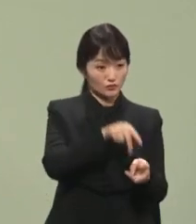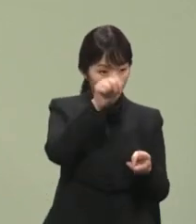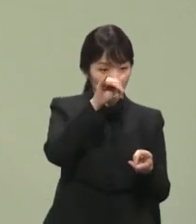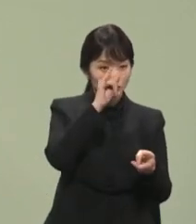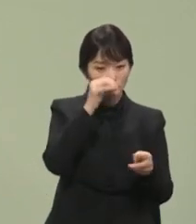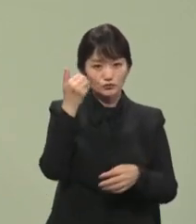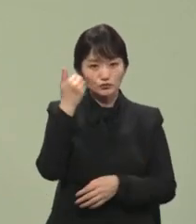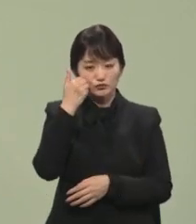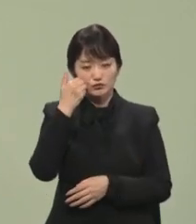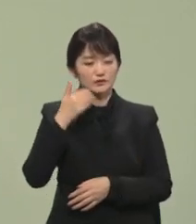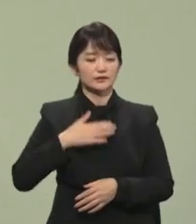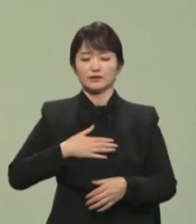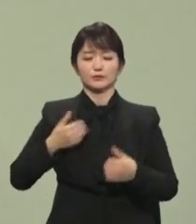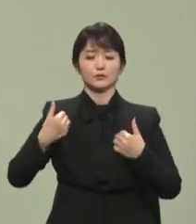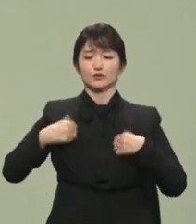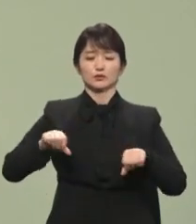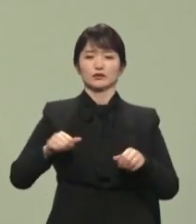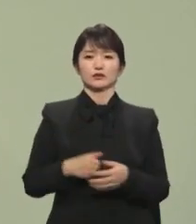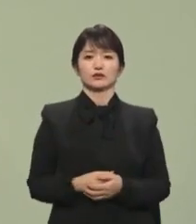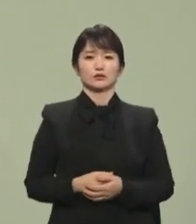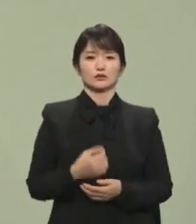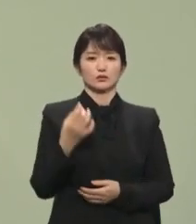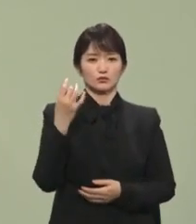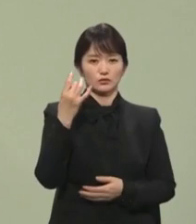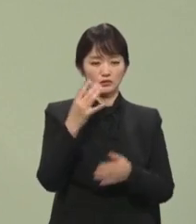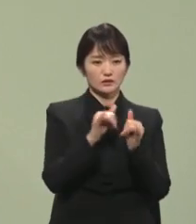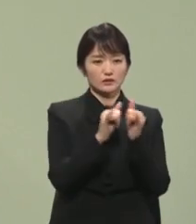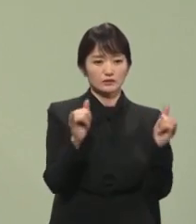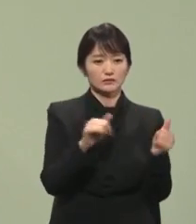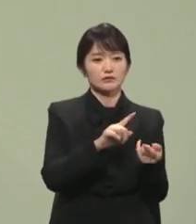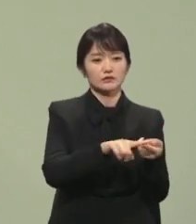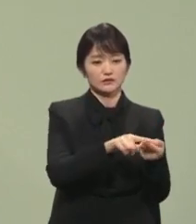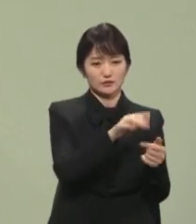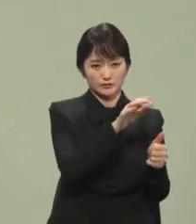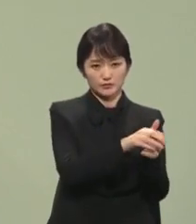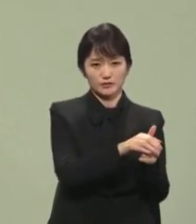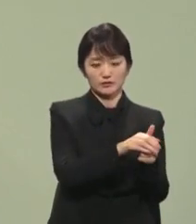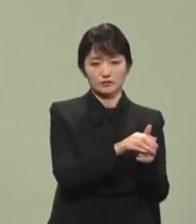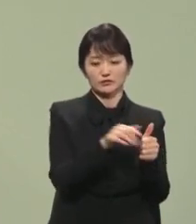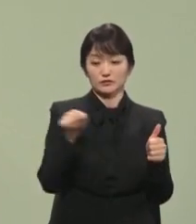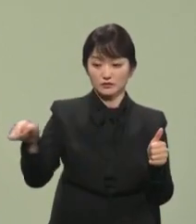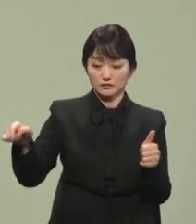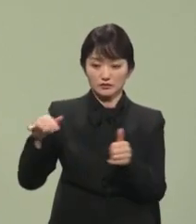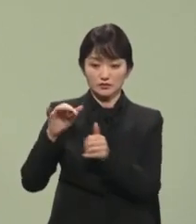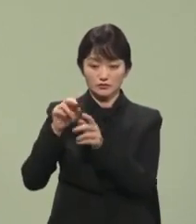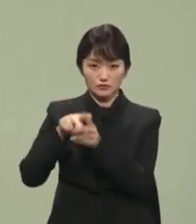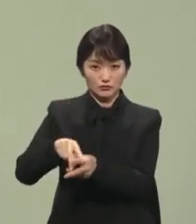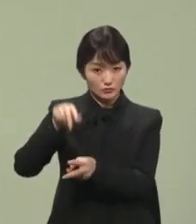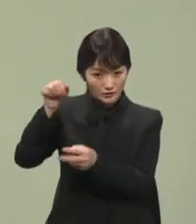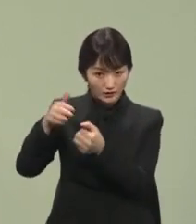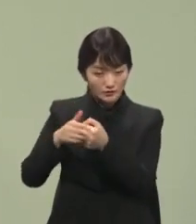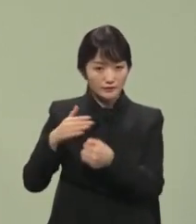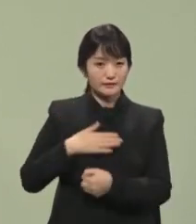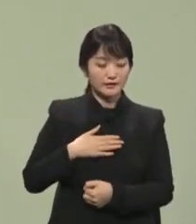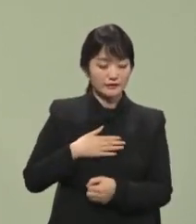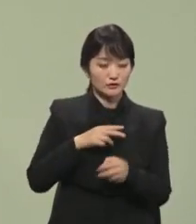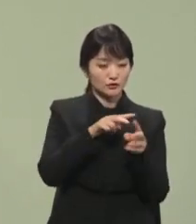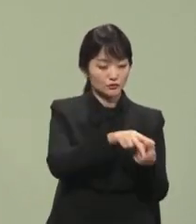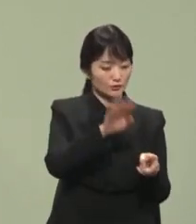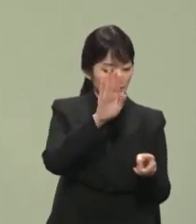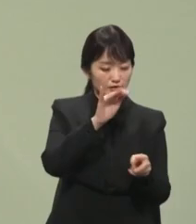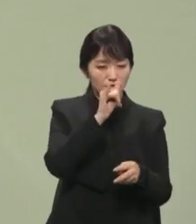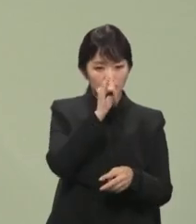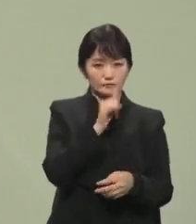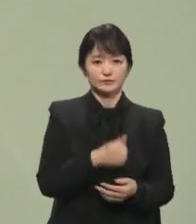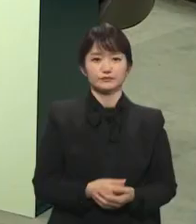깃발 드는 순간 나머지 제자리에 제자리를 지키면서 저 사람이 나갔으니까 이제 나는 있어도 되는 거 아니냐 이런 분위기 속에서 역대급 눈치 게임을 하고 있는 것이다라고 생각이 됩니다